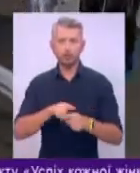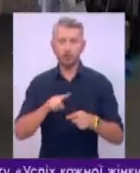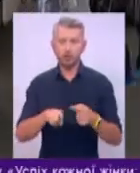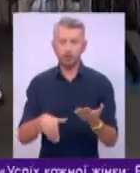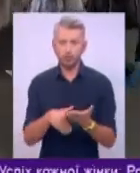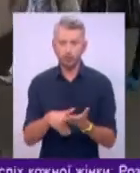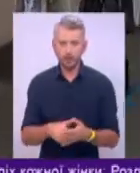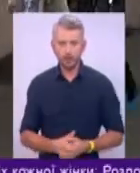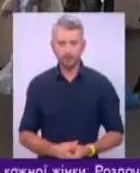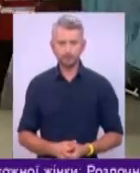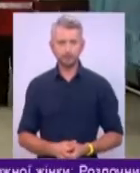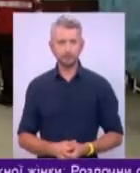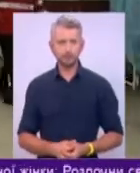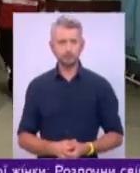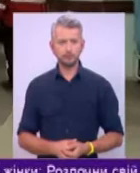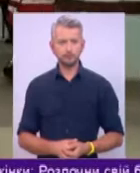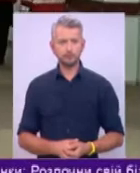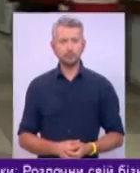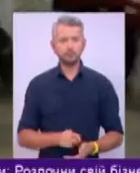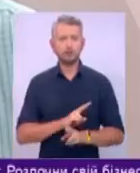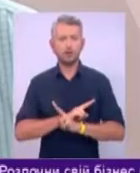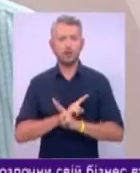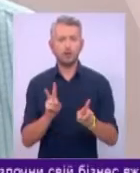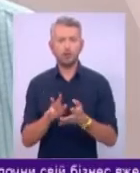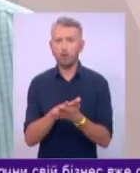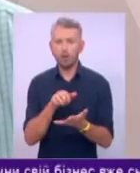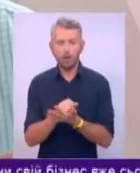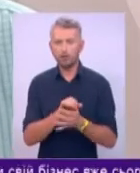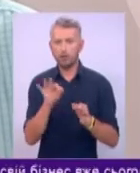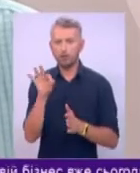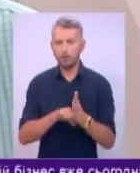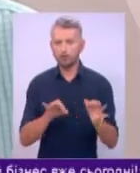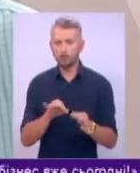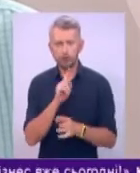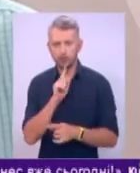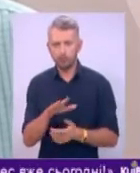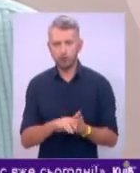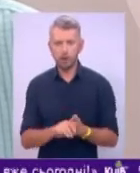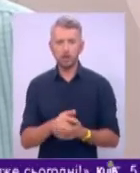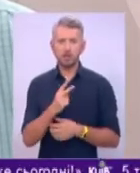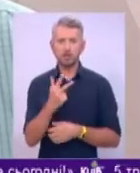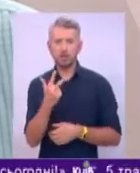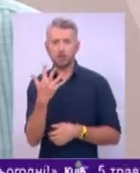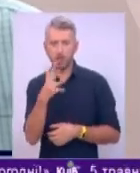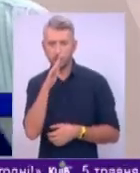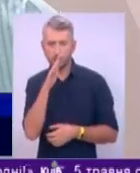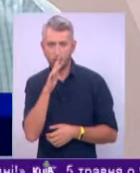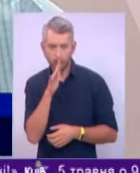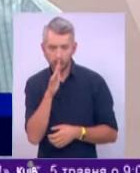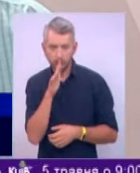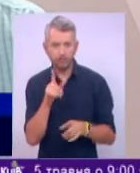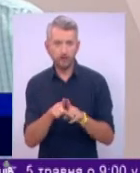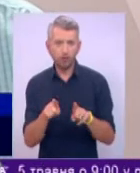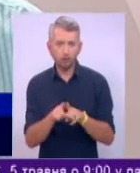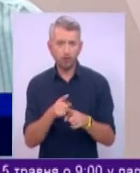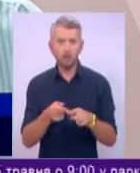медичної допомоги. Ніхто вам мати одразу нічого не буде. 3-5 років, ну, все рівно